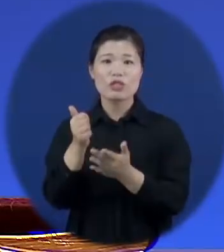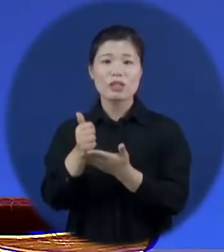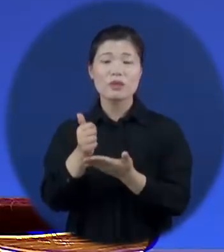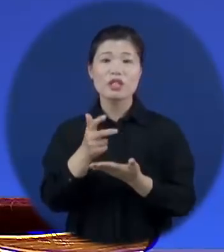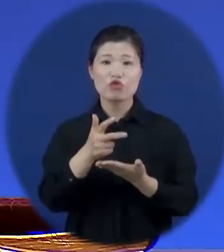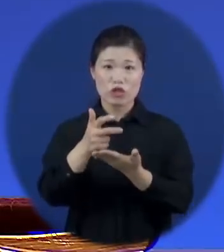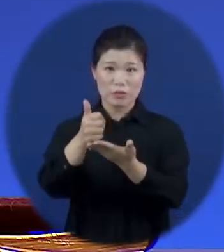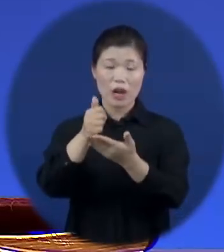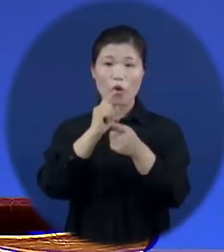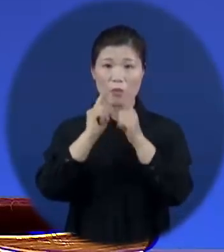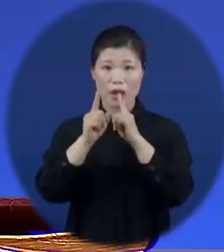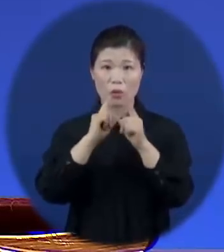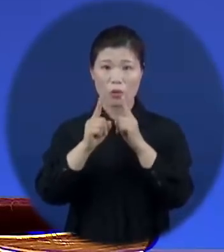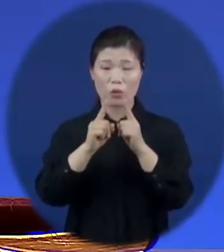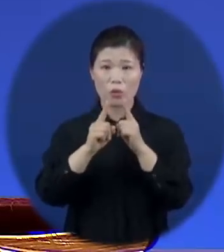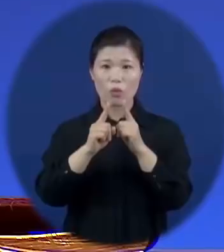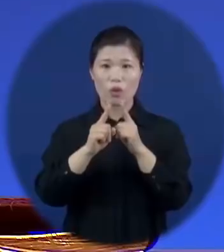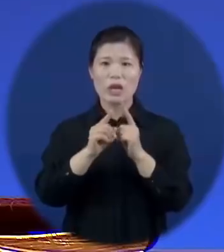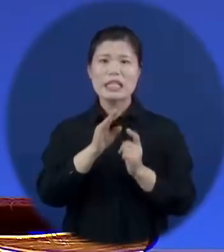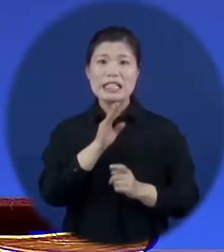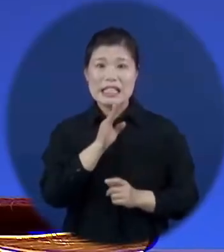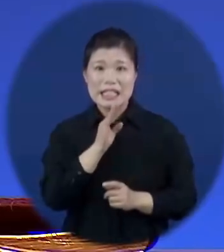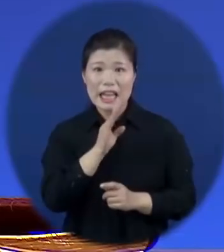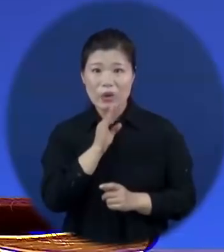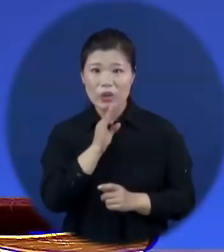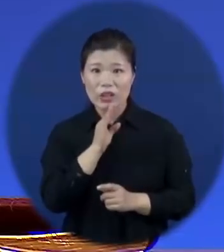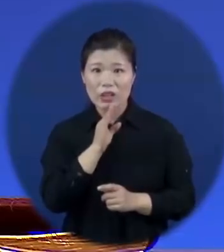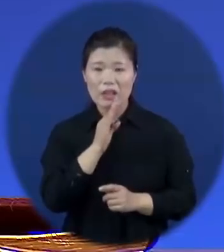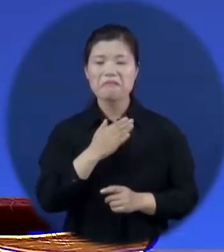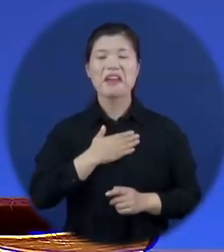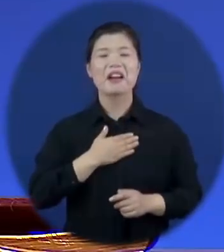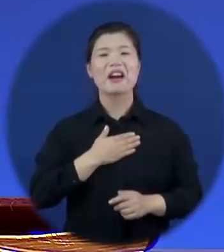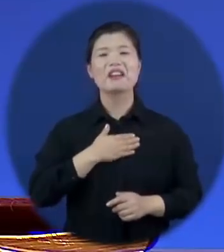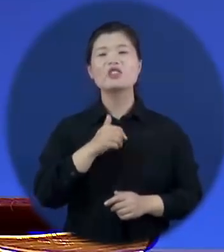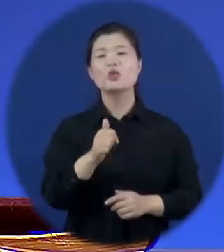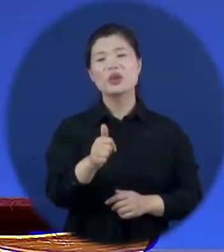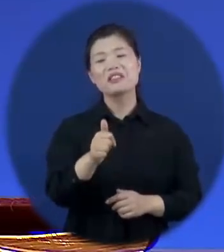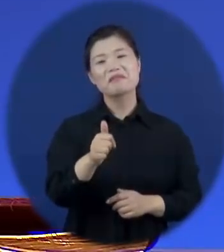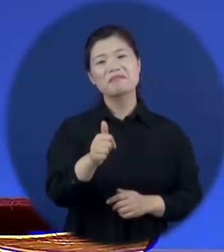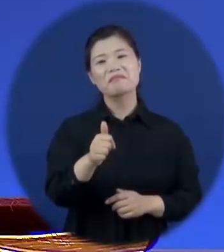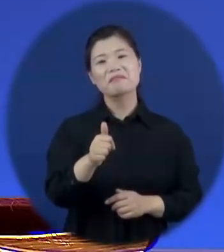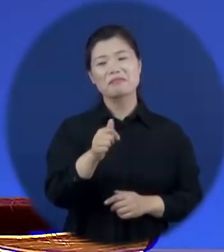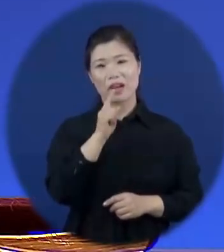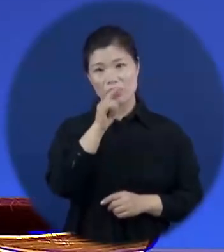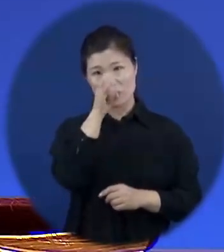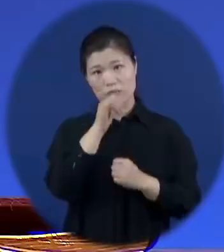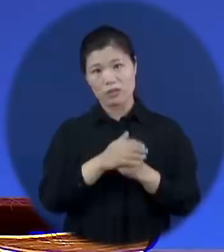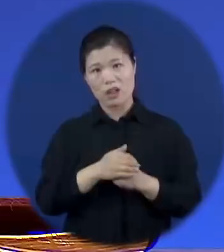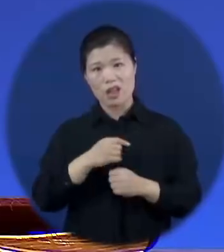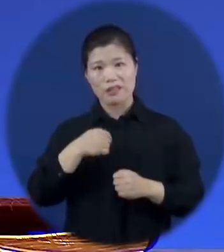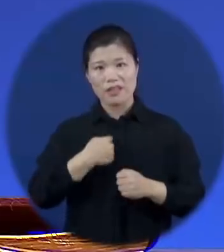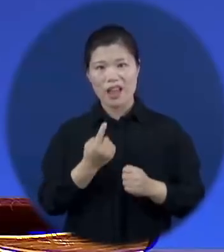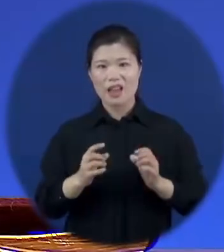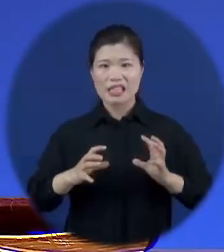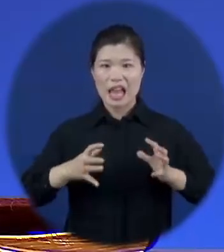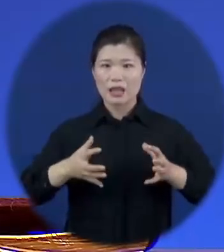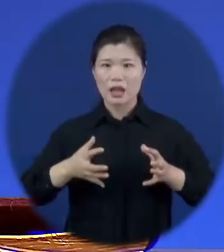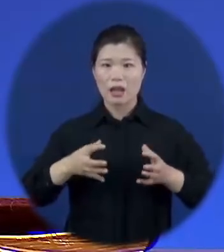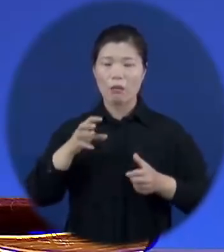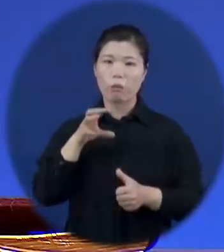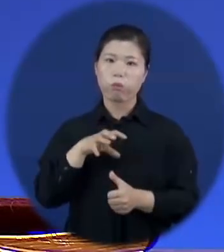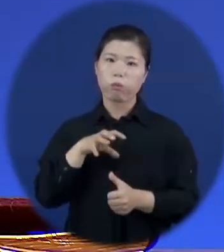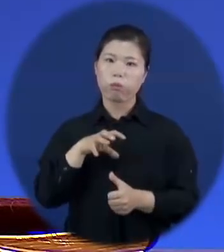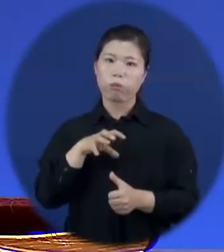예수님을 주님이라고 하면서 실제로는 자신이 주인입니다. 자기 세계에 갇혀 있습니다.